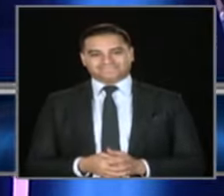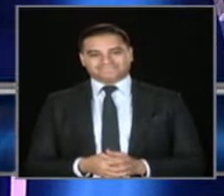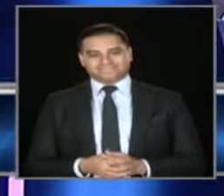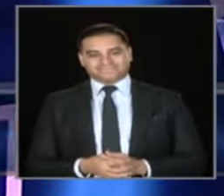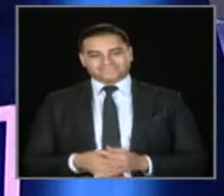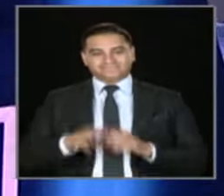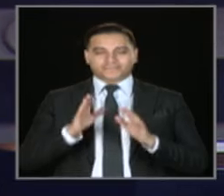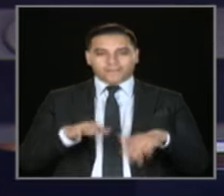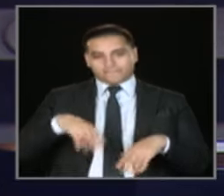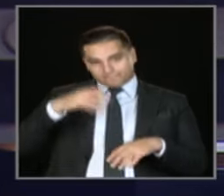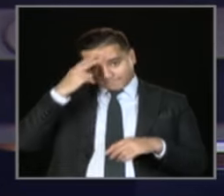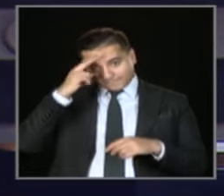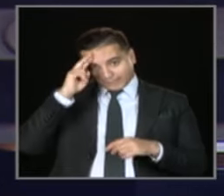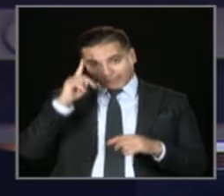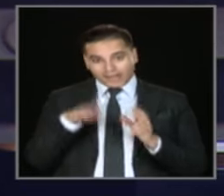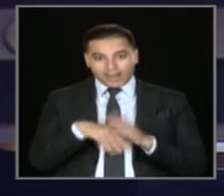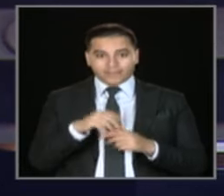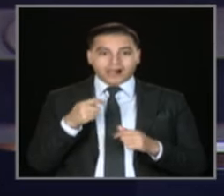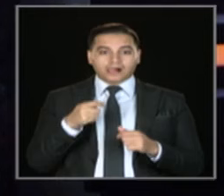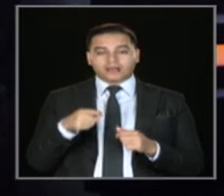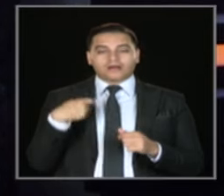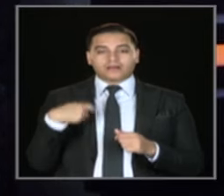طب مين اللي اغتال